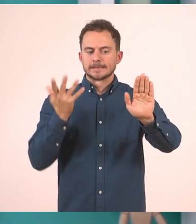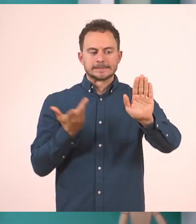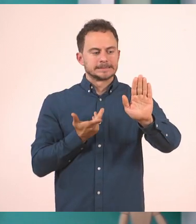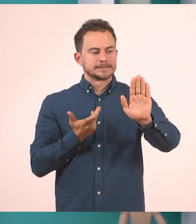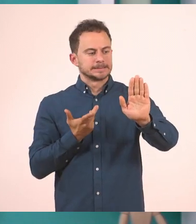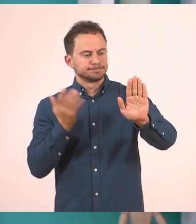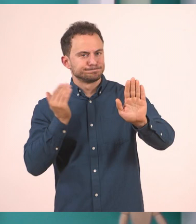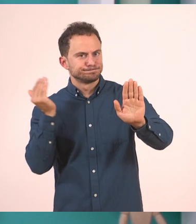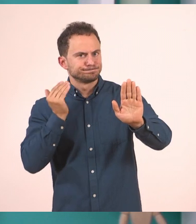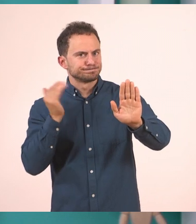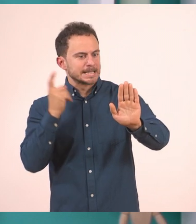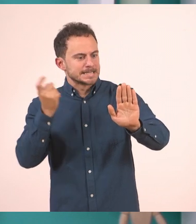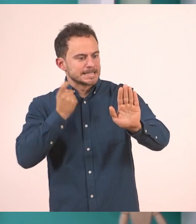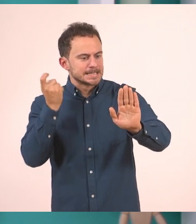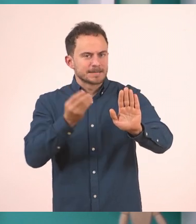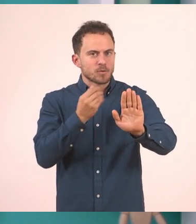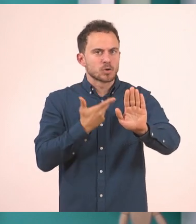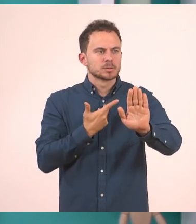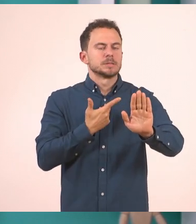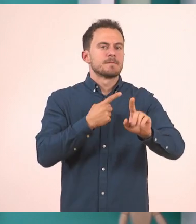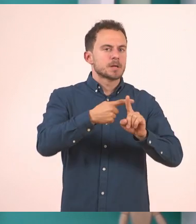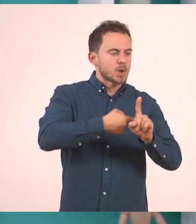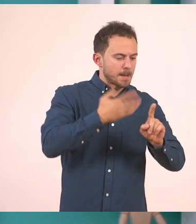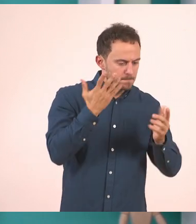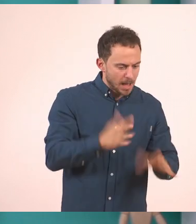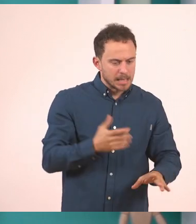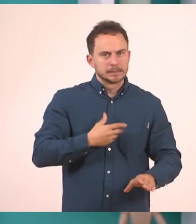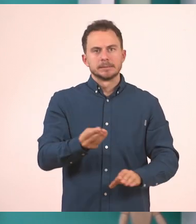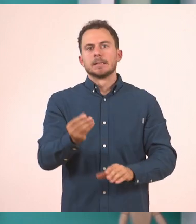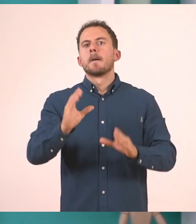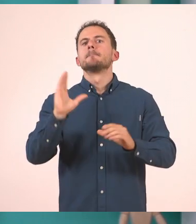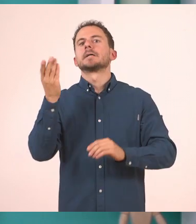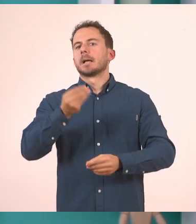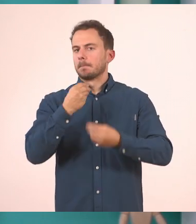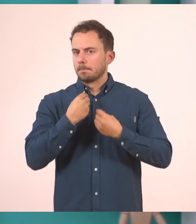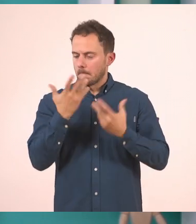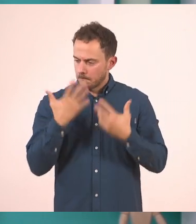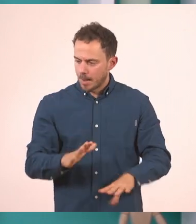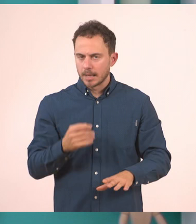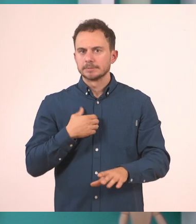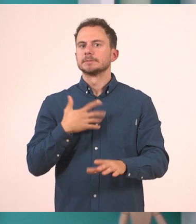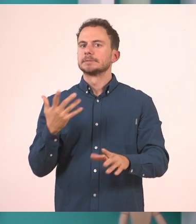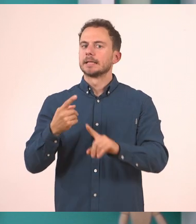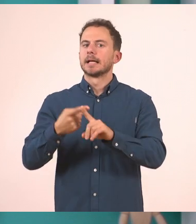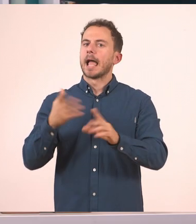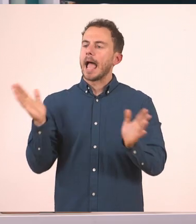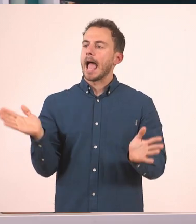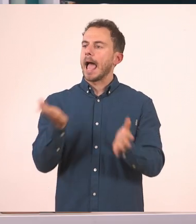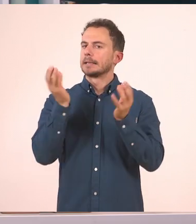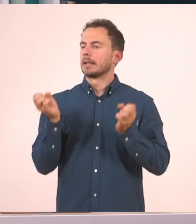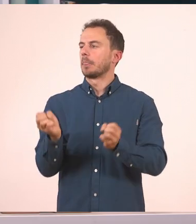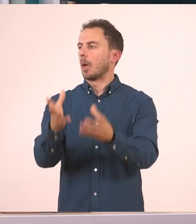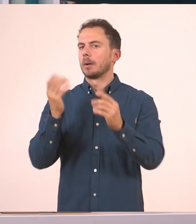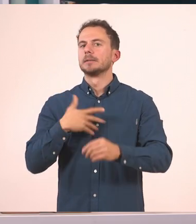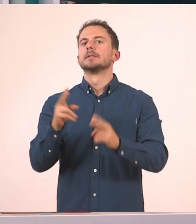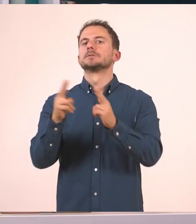πώς είναι να φάω, λέω, αφού είχα φάει και φασολάκια. Έφαγα και την πίτσα. Ας πάρω ένα κομμάτι από τη